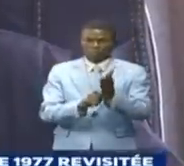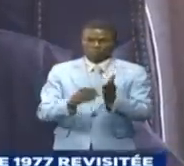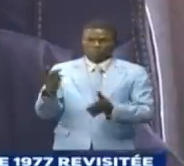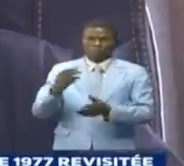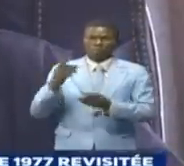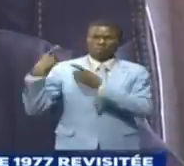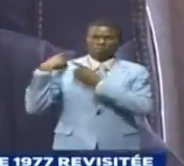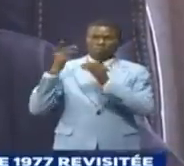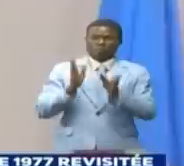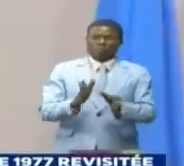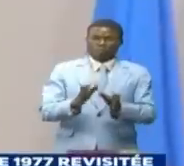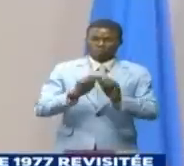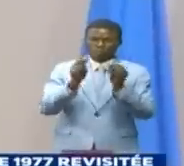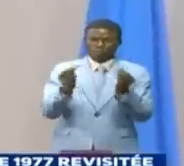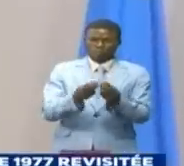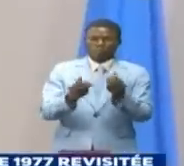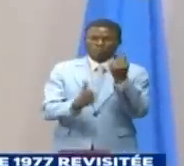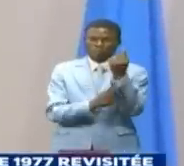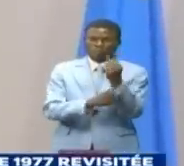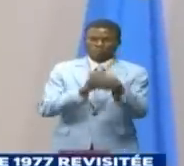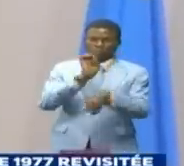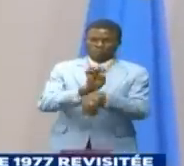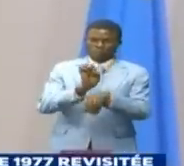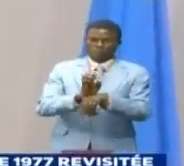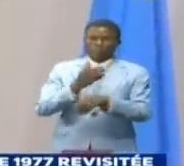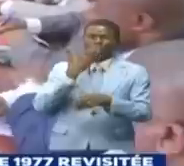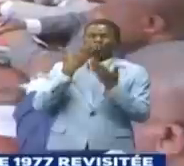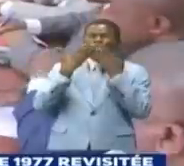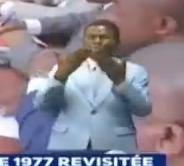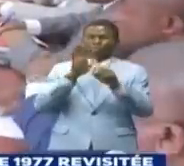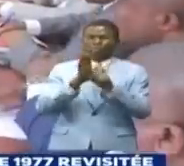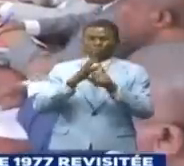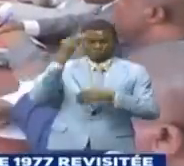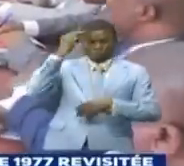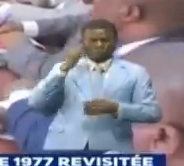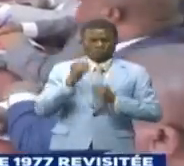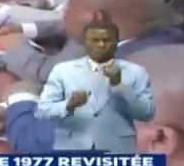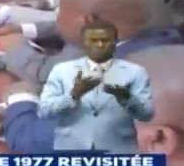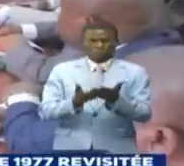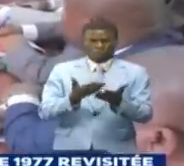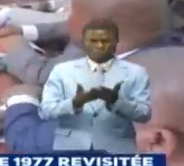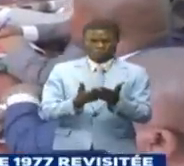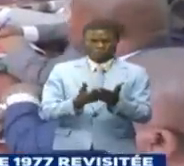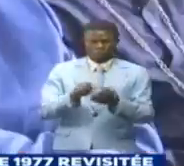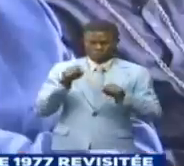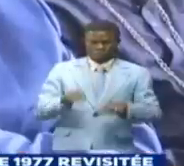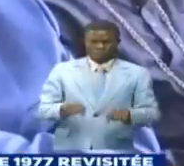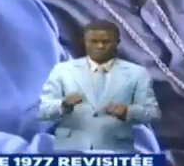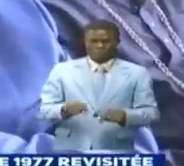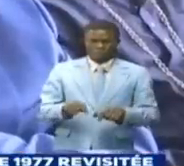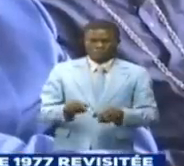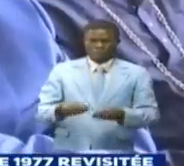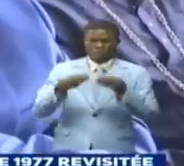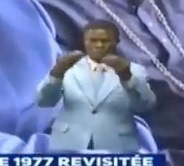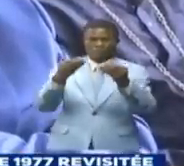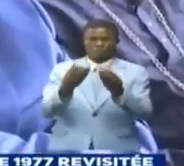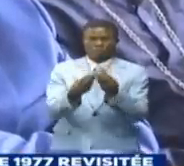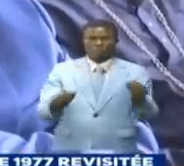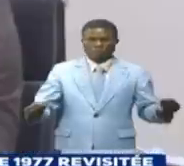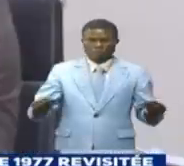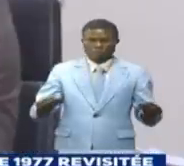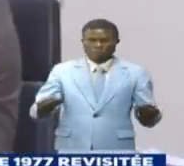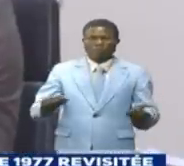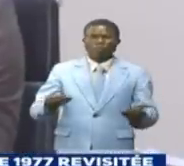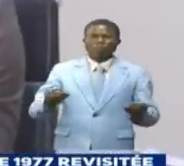délégués des différentes confessions religieuses ont remercié le ministre pour son dynamisme qui a aujourd'hui porté les fruits et a